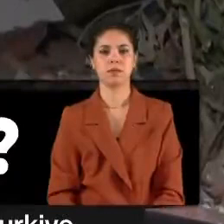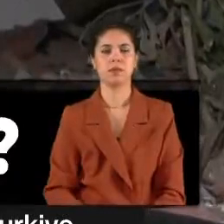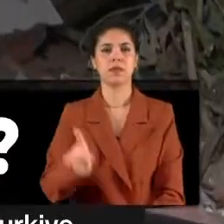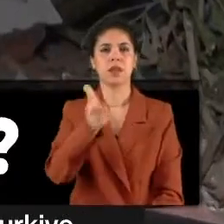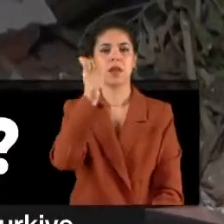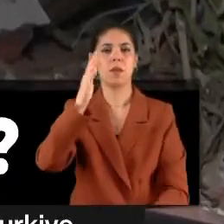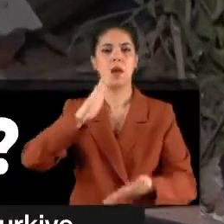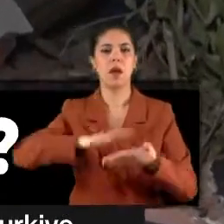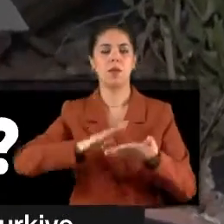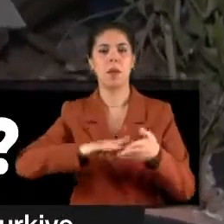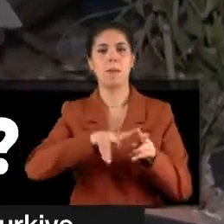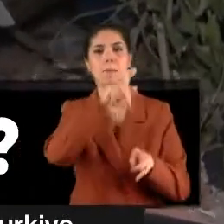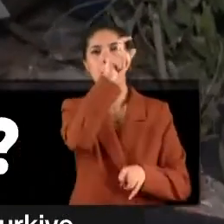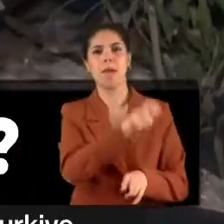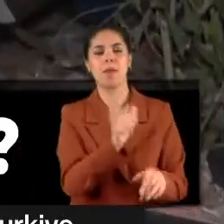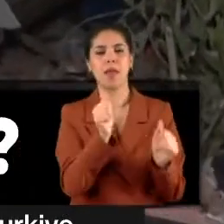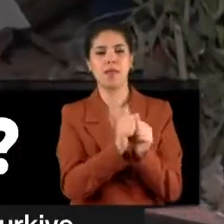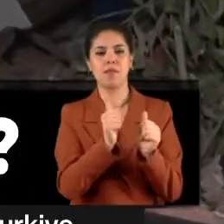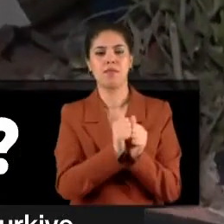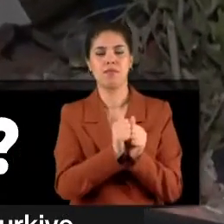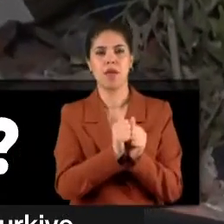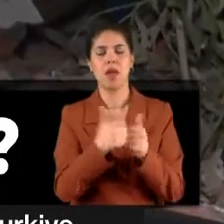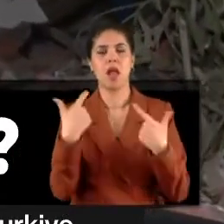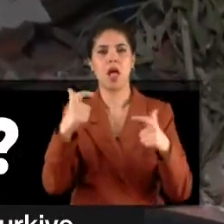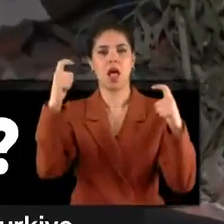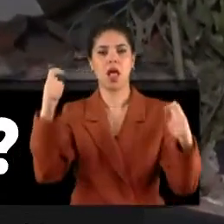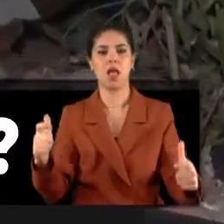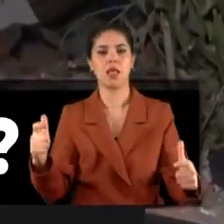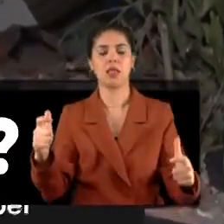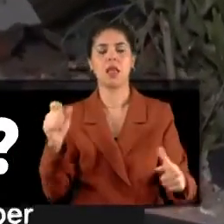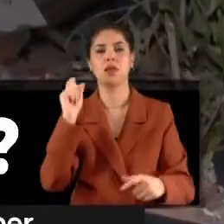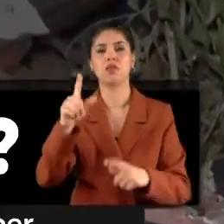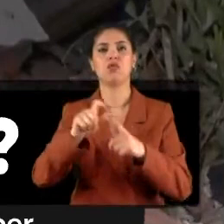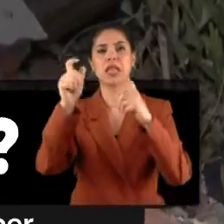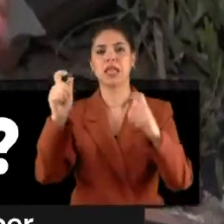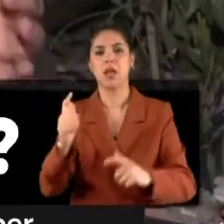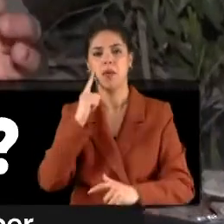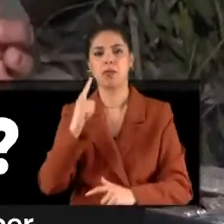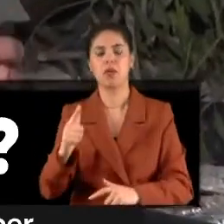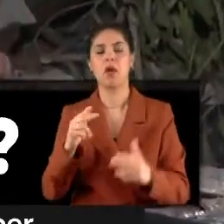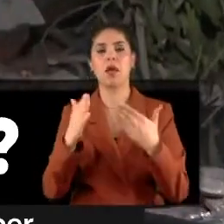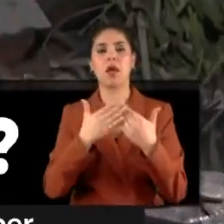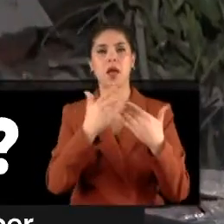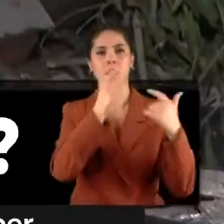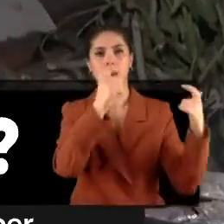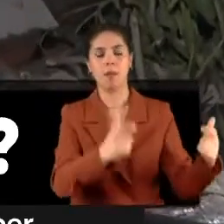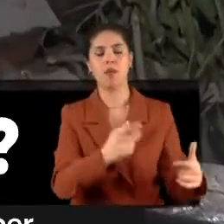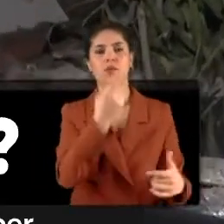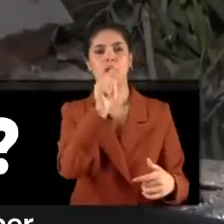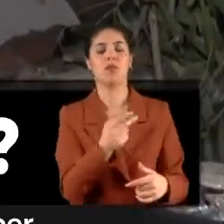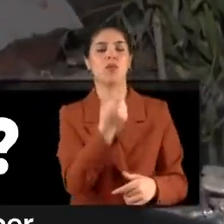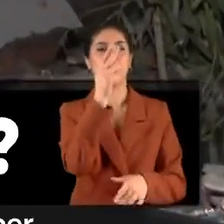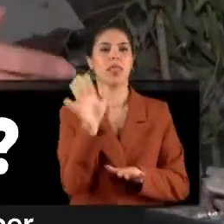Kameraman arkadaşım Mehmet Şahin'le birlikte Hatay Samandağ'ındayız. Kahramanmaraş Pazarcık'taki 7.7'lik o büyük